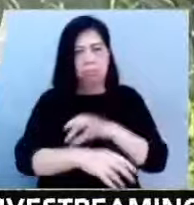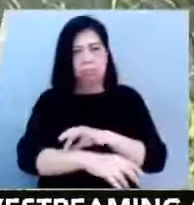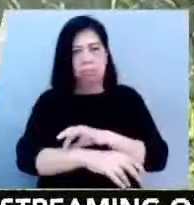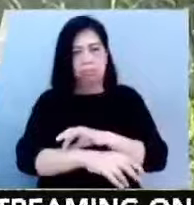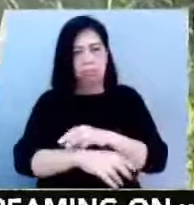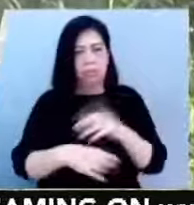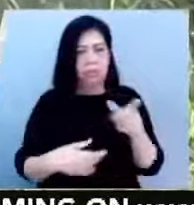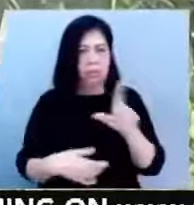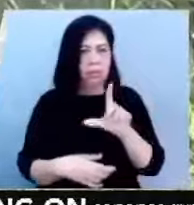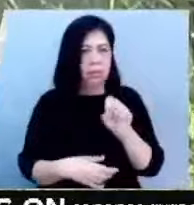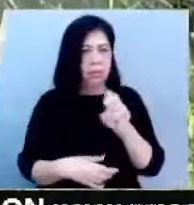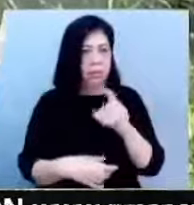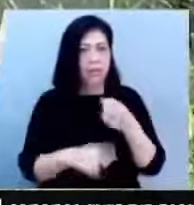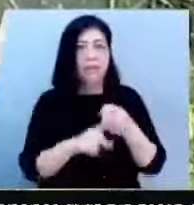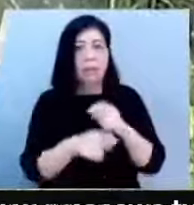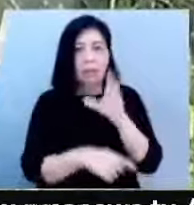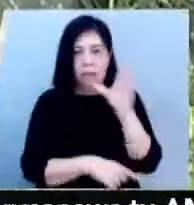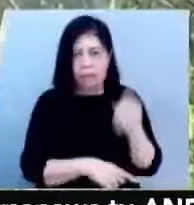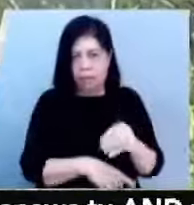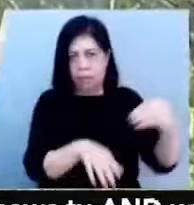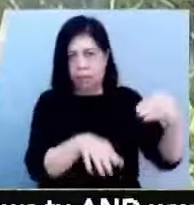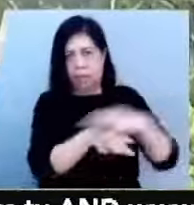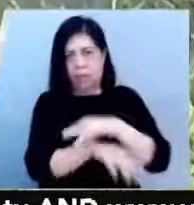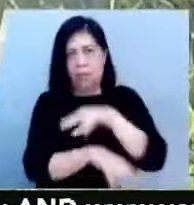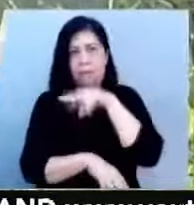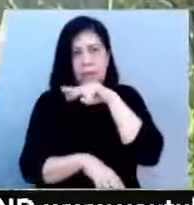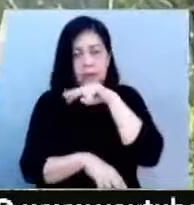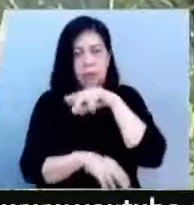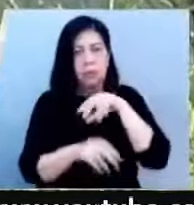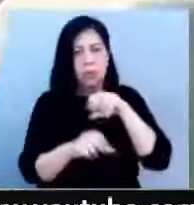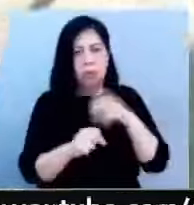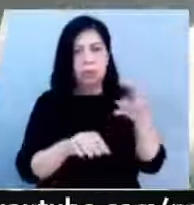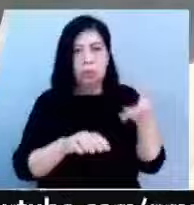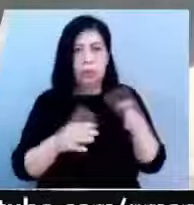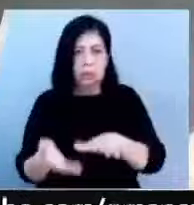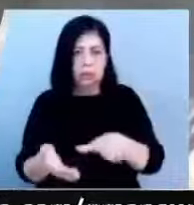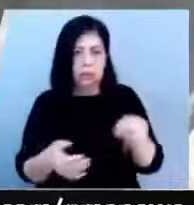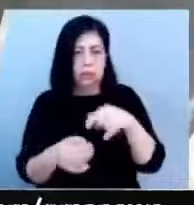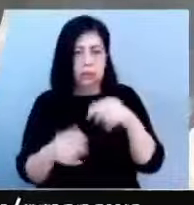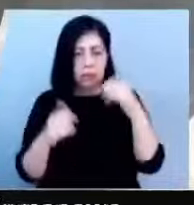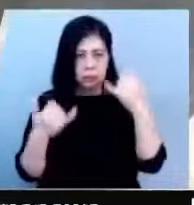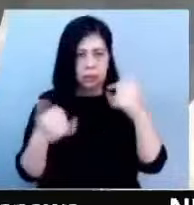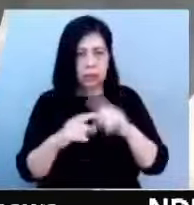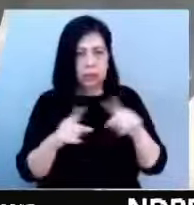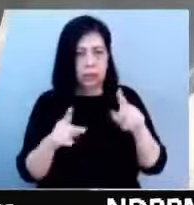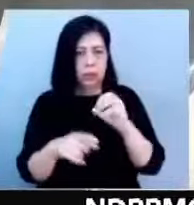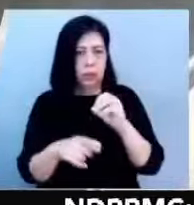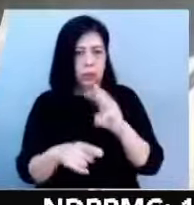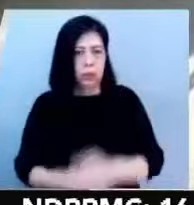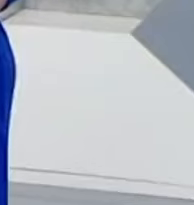na dulot ng virus at maaaring magdulot ng kamatayan sa mga baka at kalabaw.